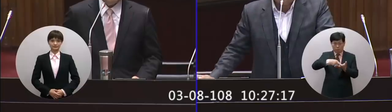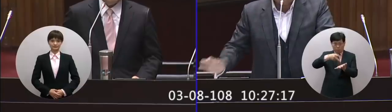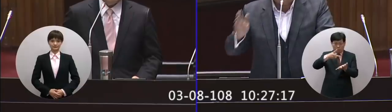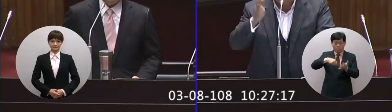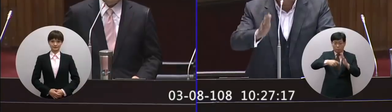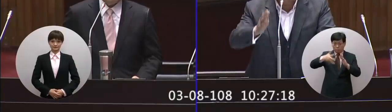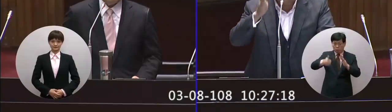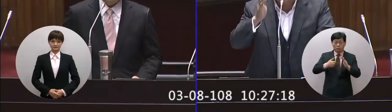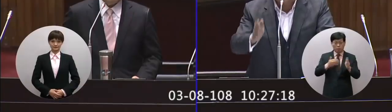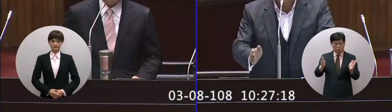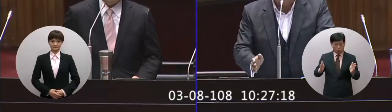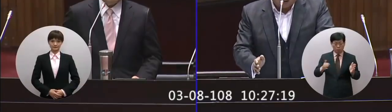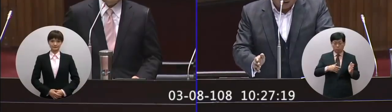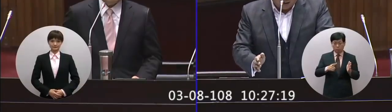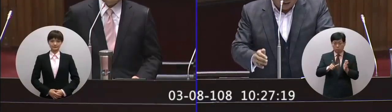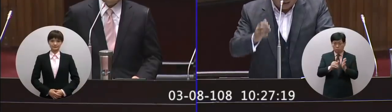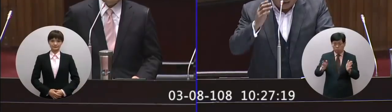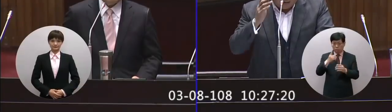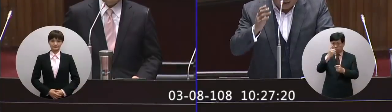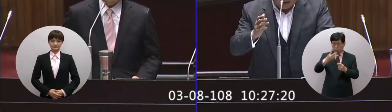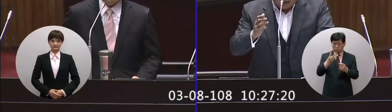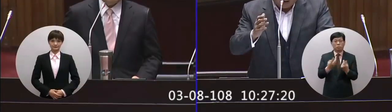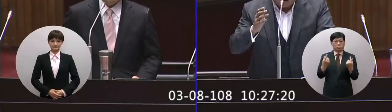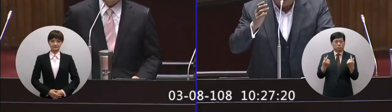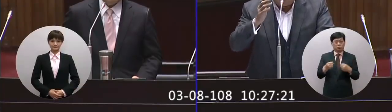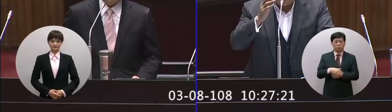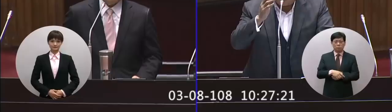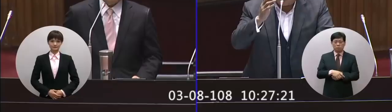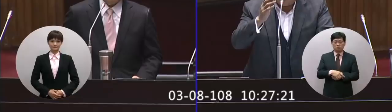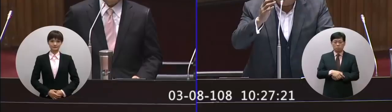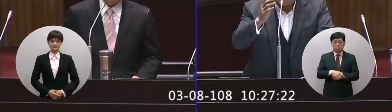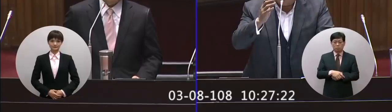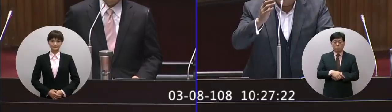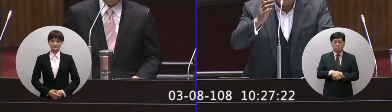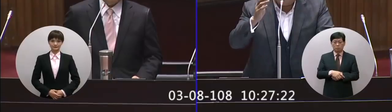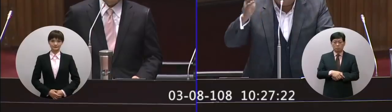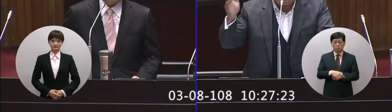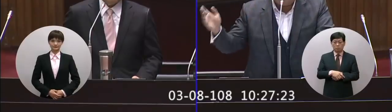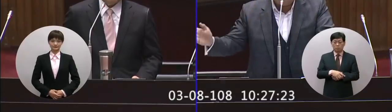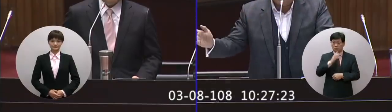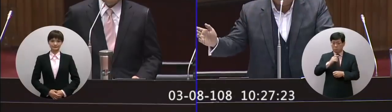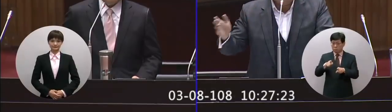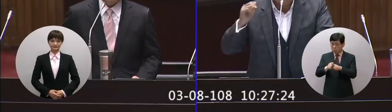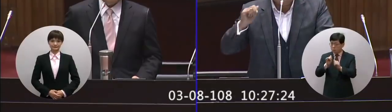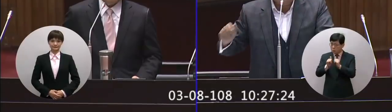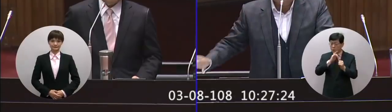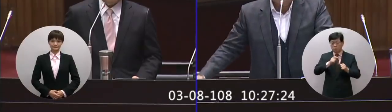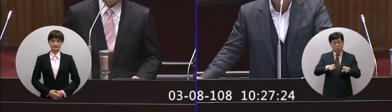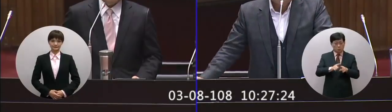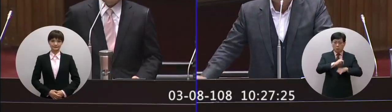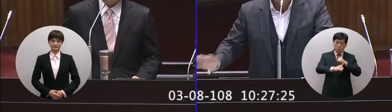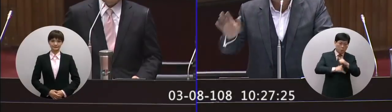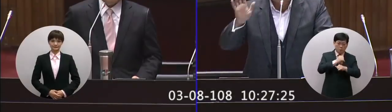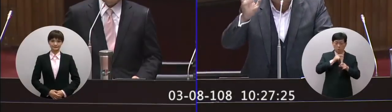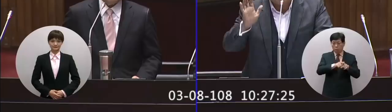行政院长之外，你中间这13年，你也是一位这个跟老百姓一样过着庶民生